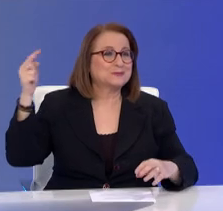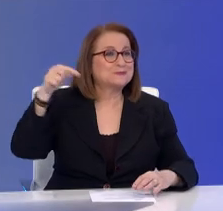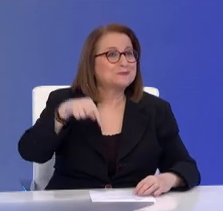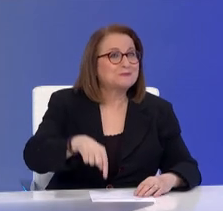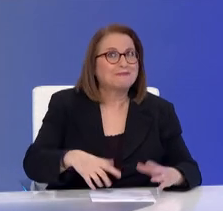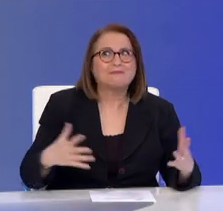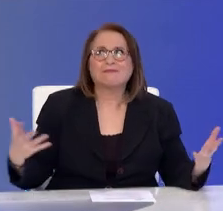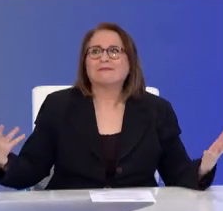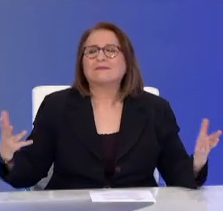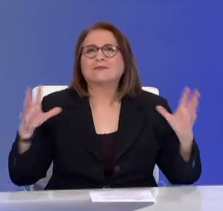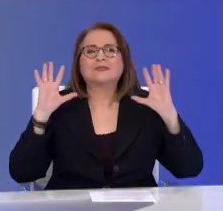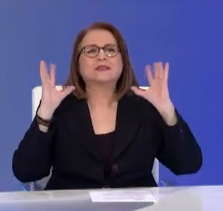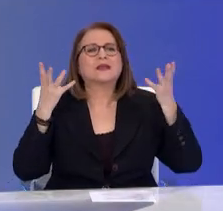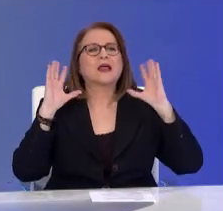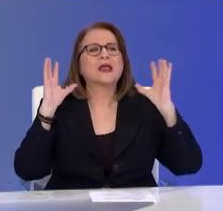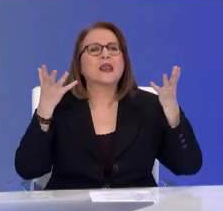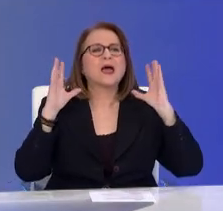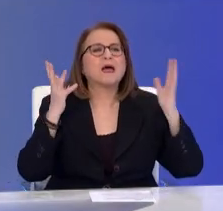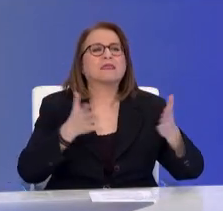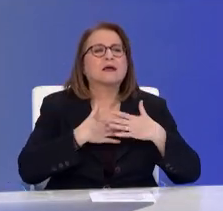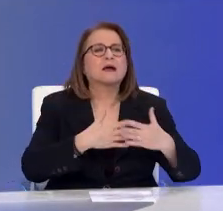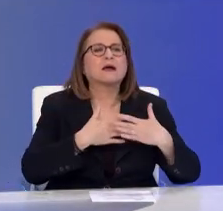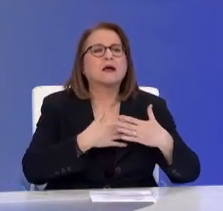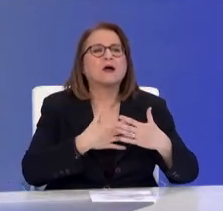ερωτεύτηκα την χώρα. Και εδώ